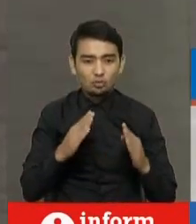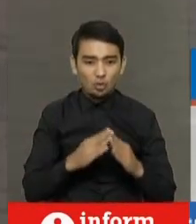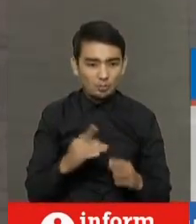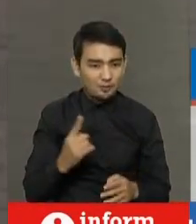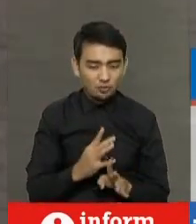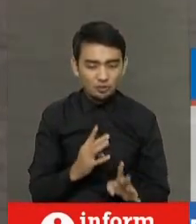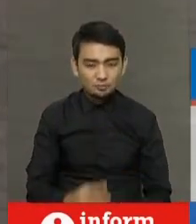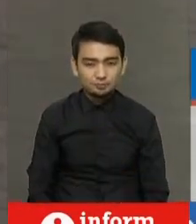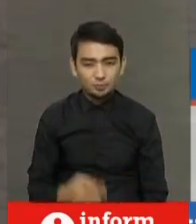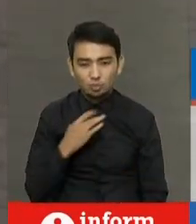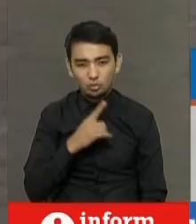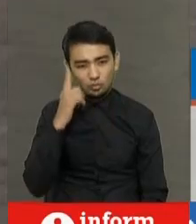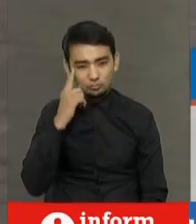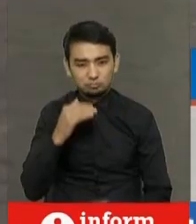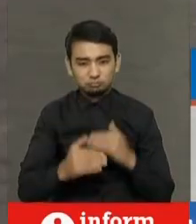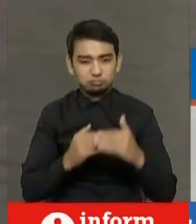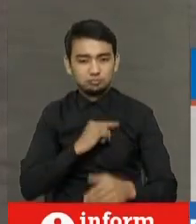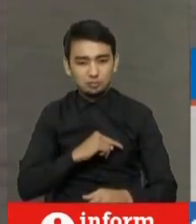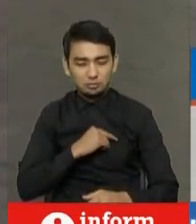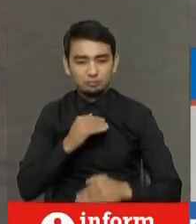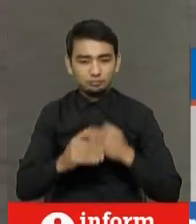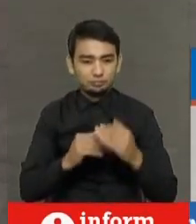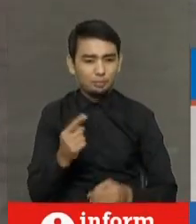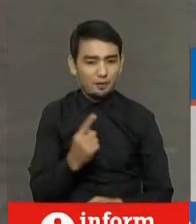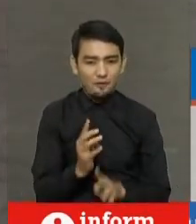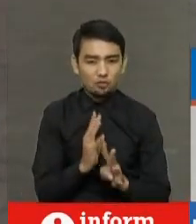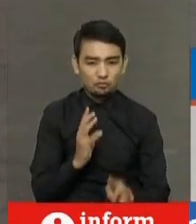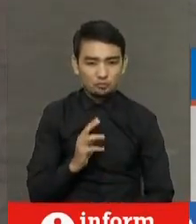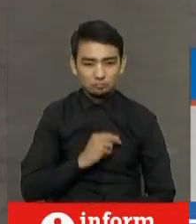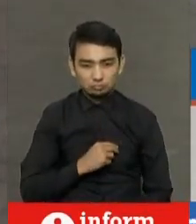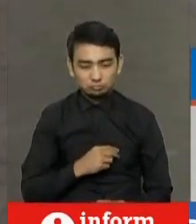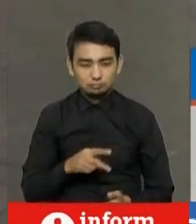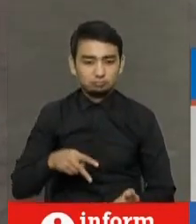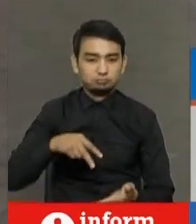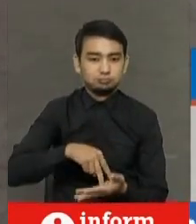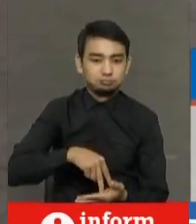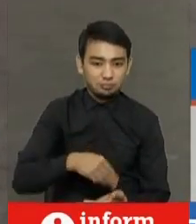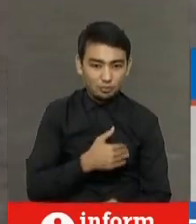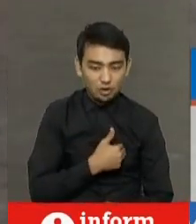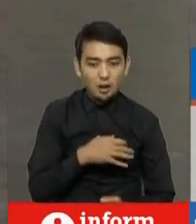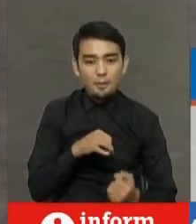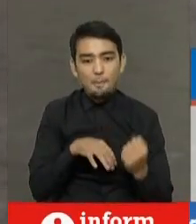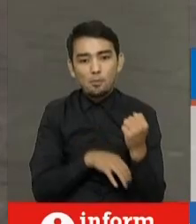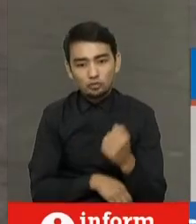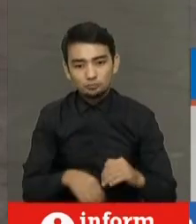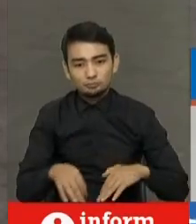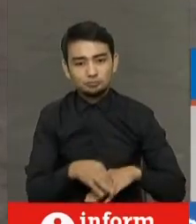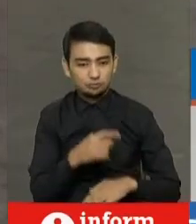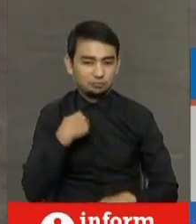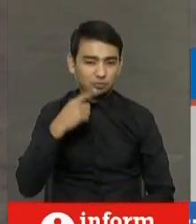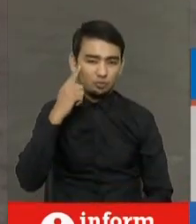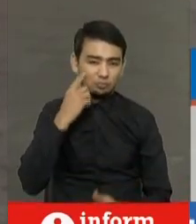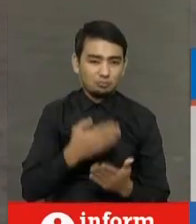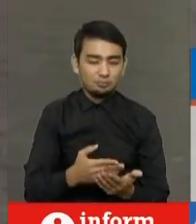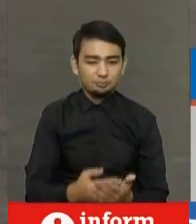очередь. Многие делают, наверное, карьеру, я так думаю, сначала, в первую очередь. Хотят встать на ноги, а потом уже жениться. Я думаю, так,